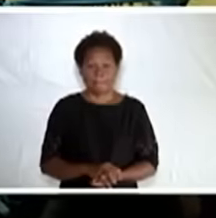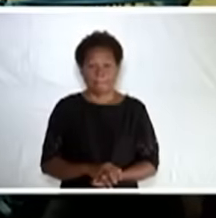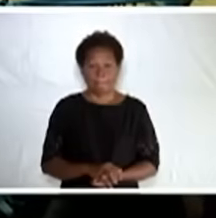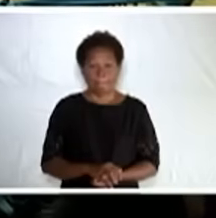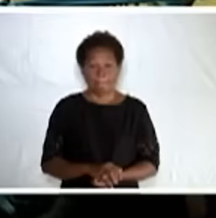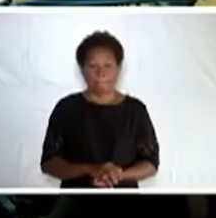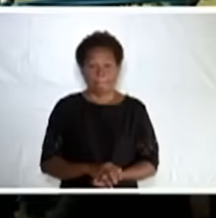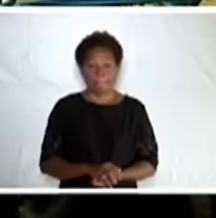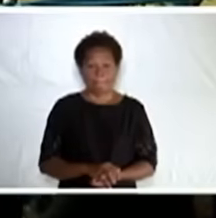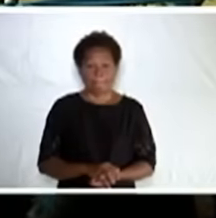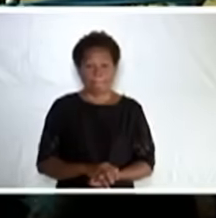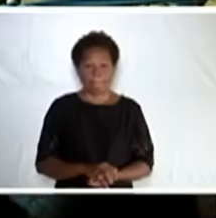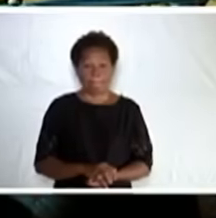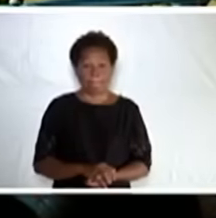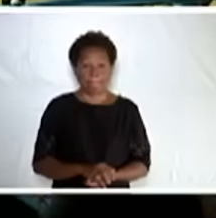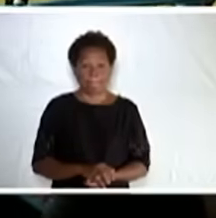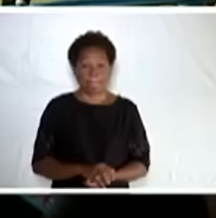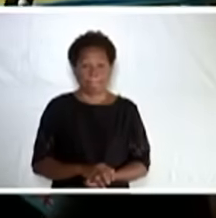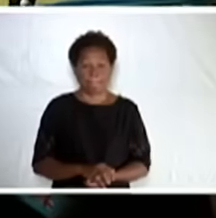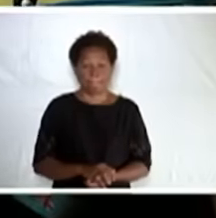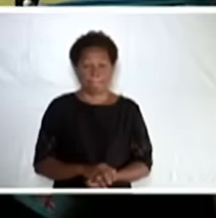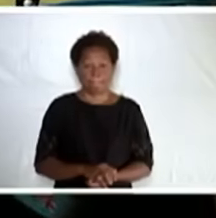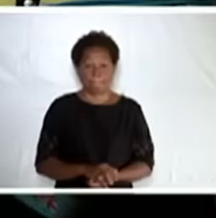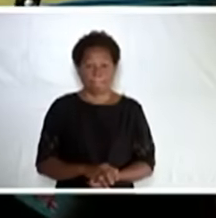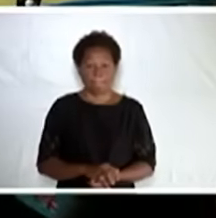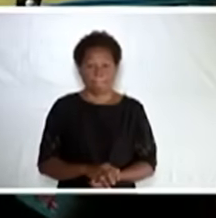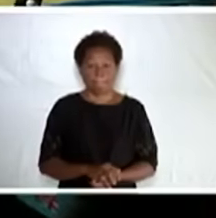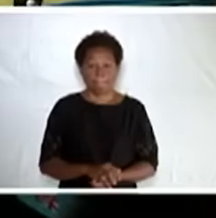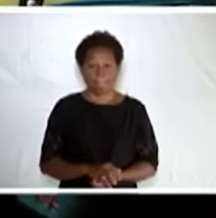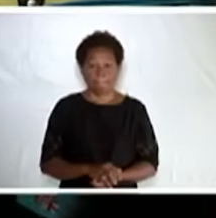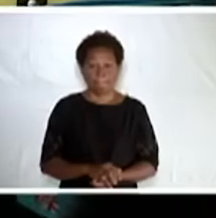कहा कि नहीं, इस ऐतिहासिक मोमेंट को हमें मिस नहीं